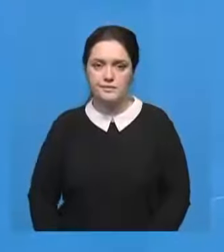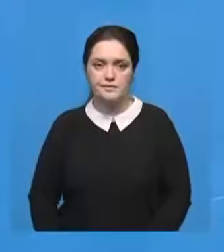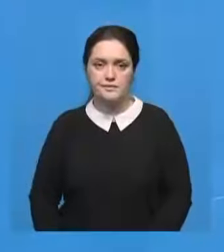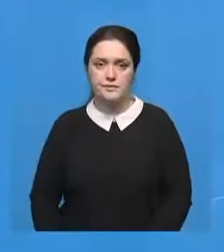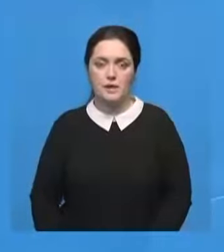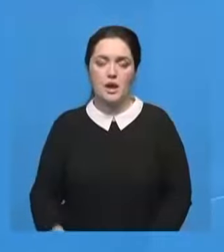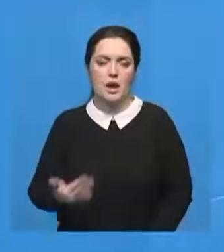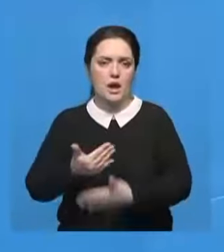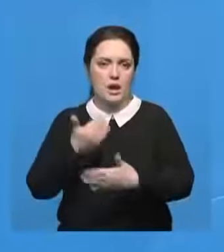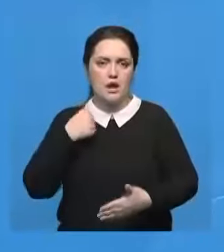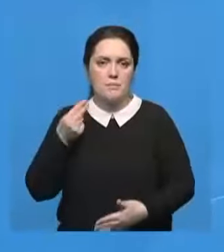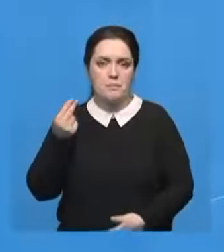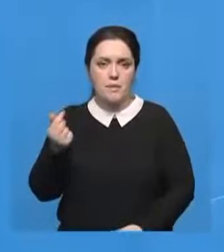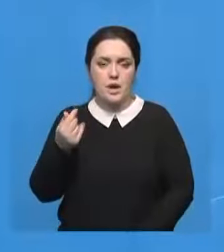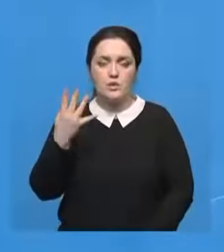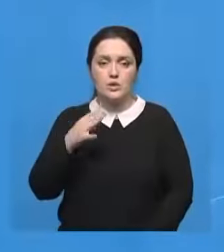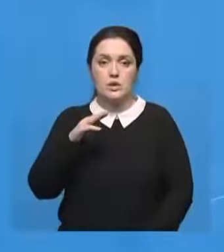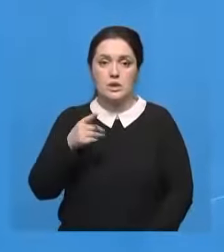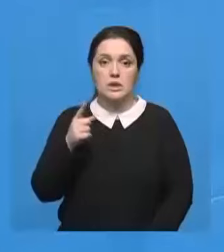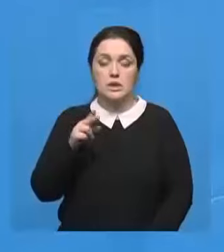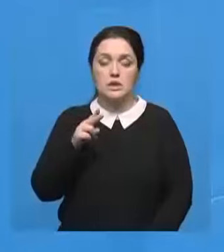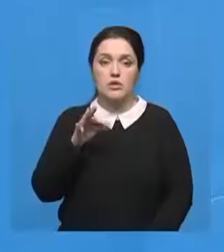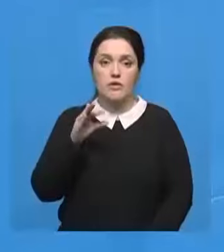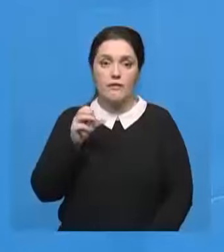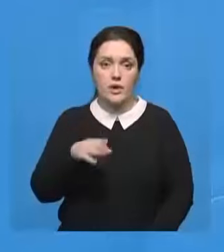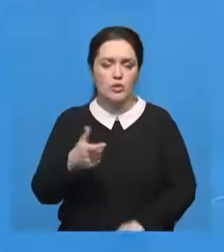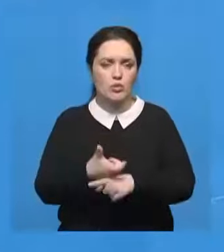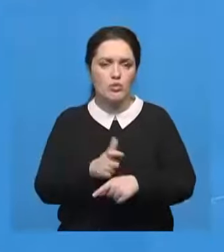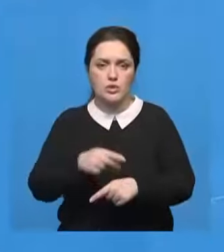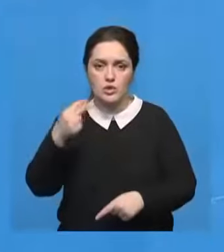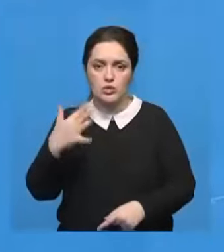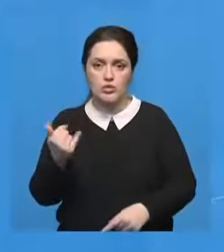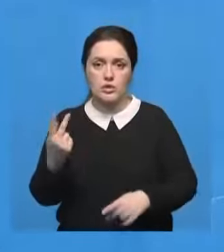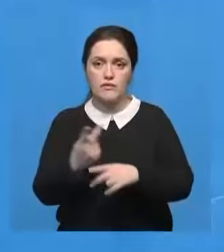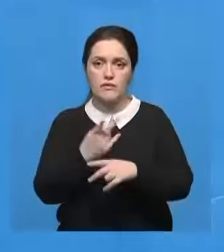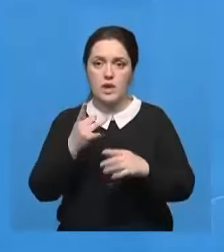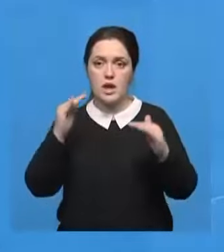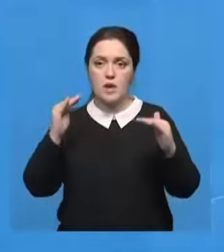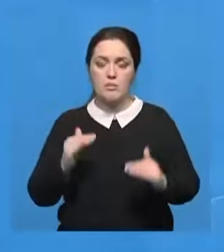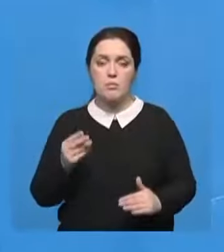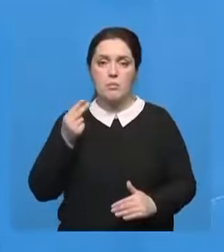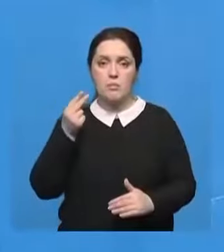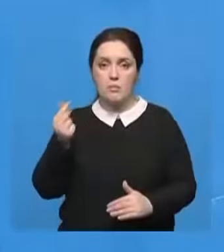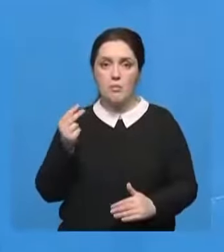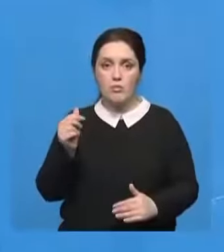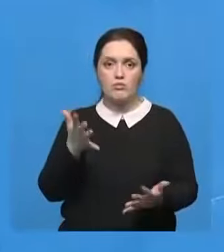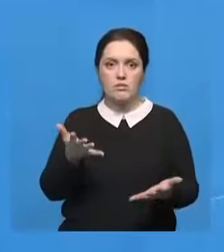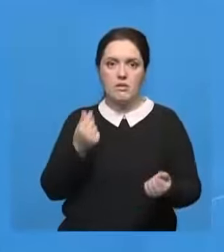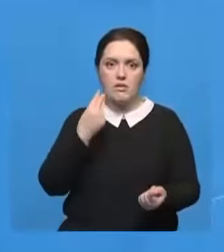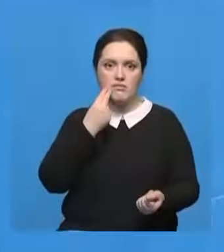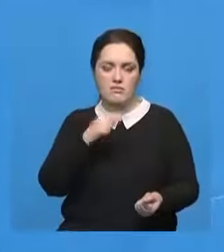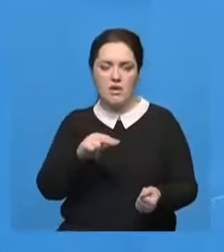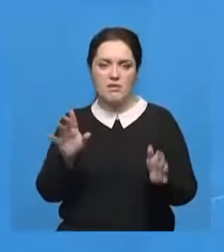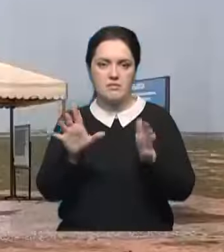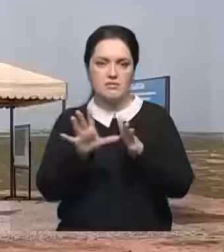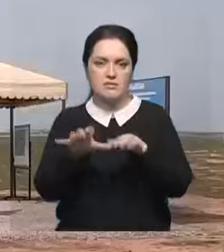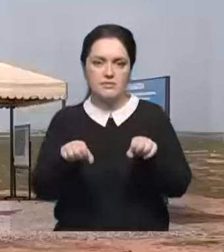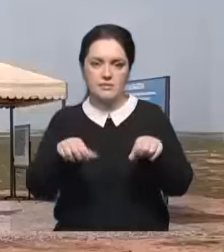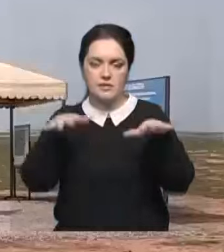Мы до этого платили 40 тенге за киловатт. Это очень дорого. Теперь в два раза меньше платить будем, а при этом получим качественное